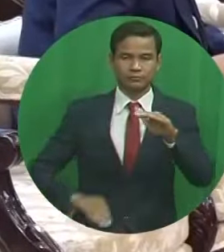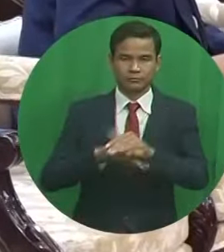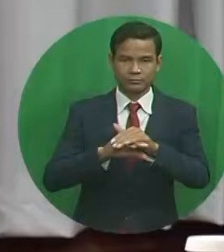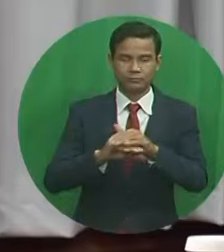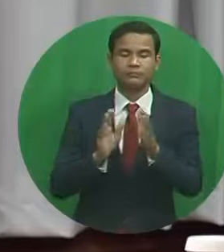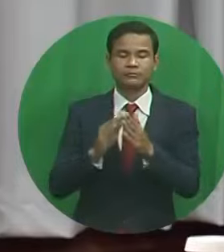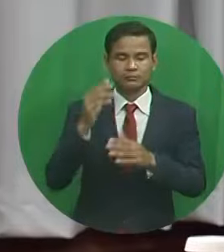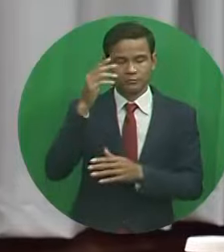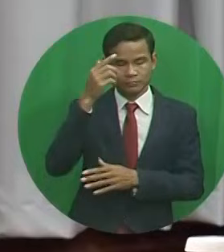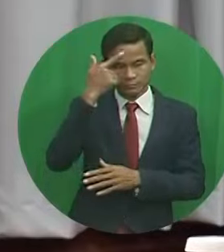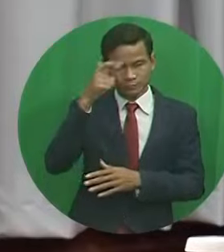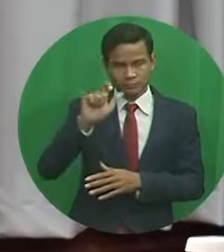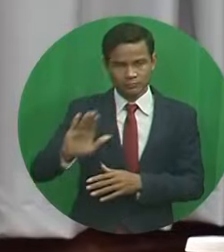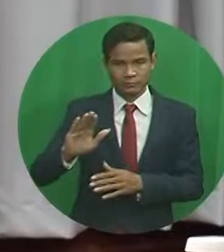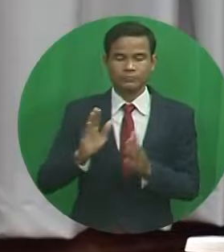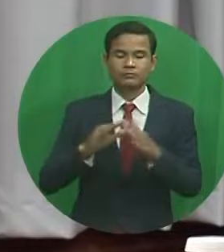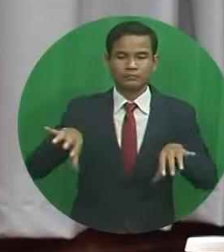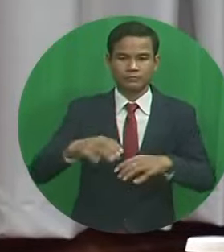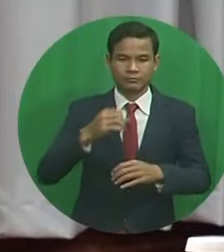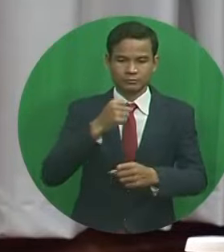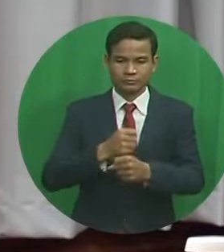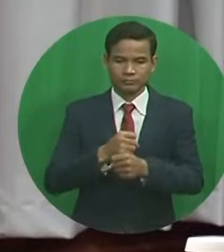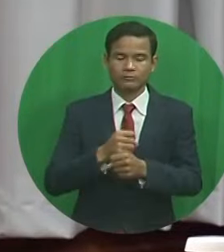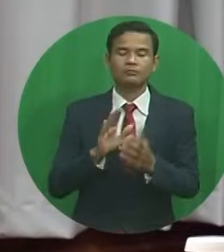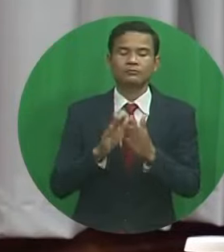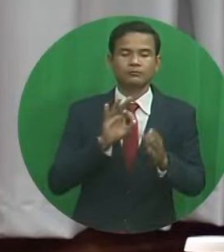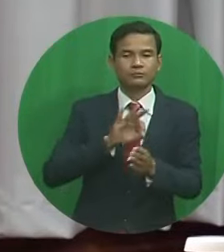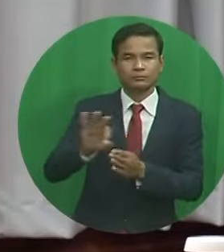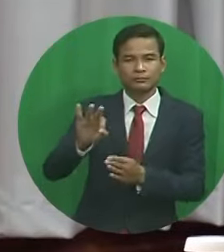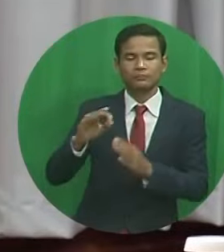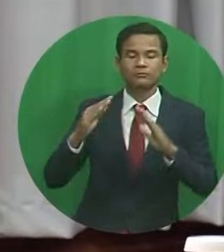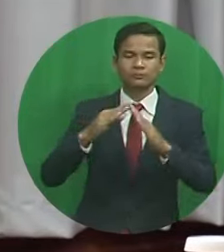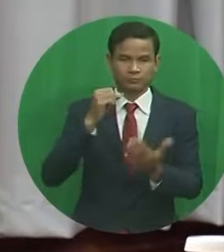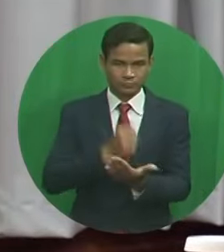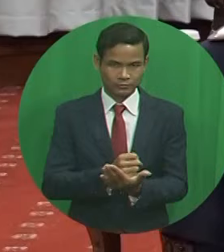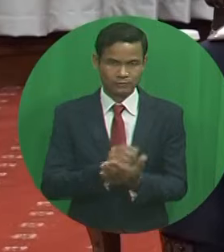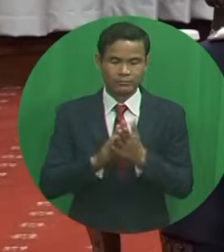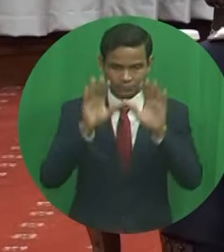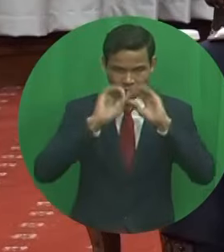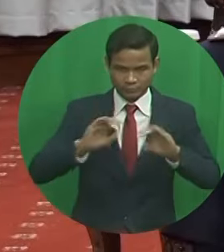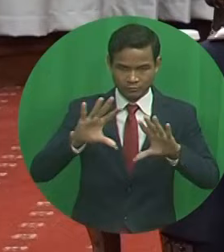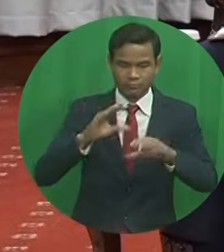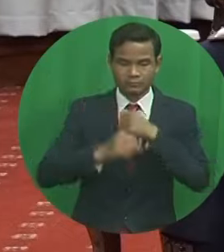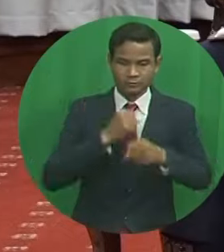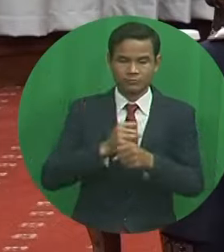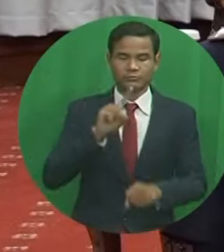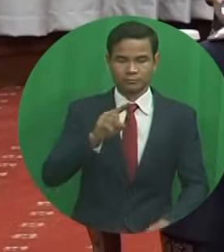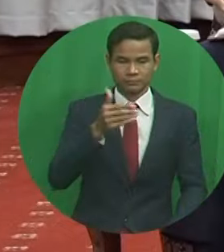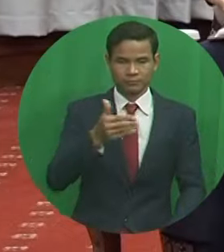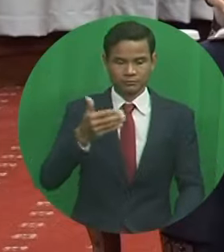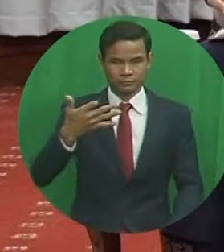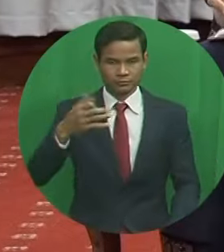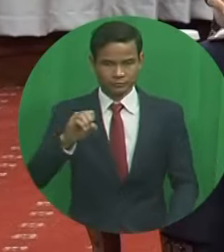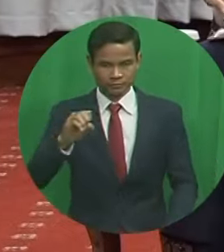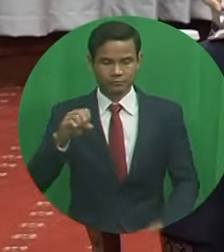ល្យរបស់លោកជំទាវដែលបានបំពេញបេសកកម្មក្នុងវិស័យការទូតនិងព័ត៌មានតាំងពីទសវត្សរ៍ឆ្នាំ80មក